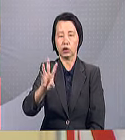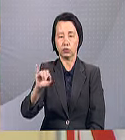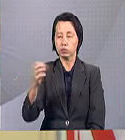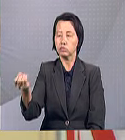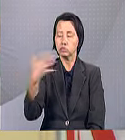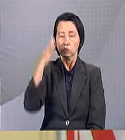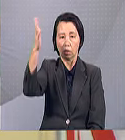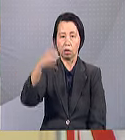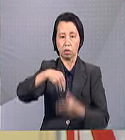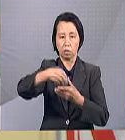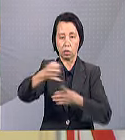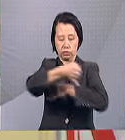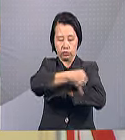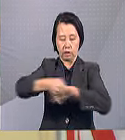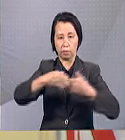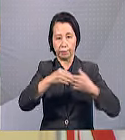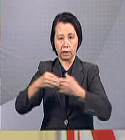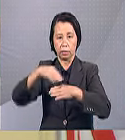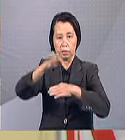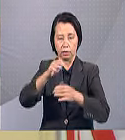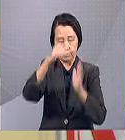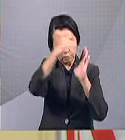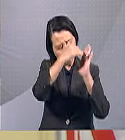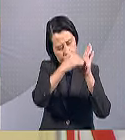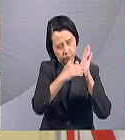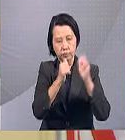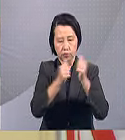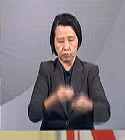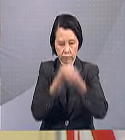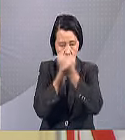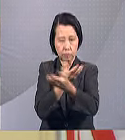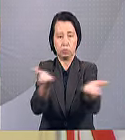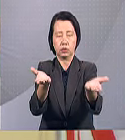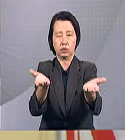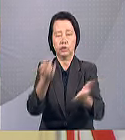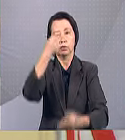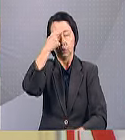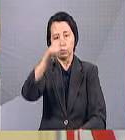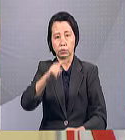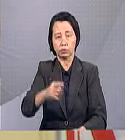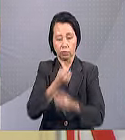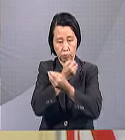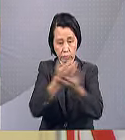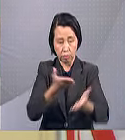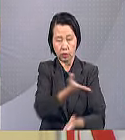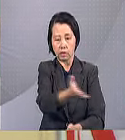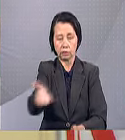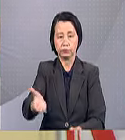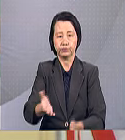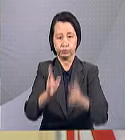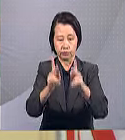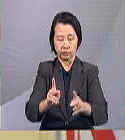akan mengeluarkan garis panduan yang lebih terperinci dengan makluman untuk makluman bagi